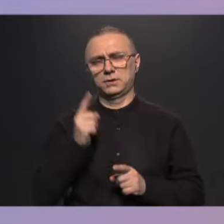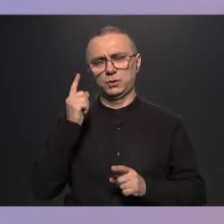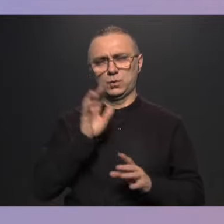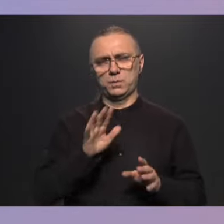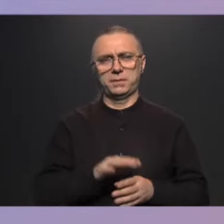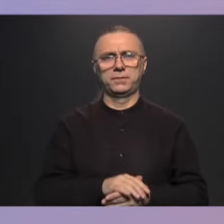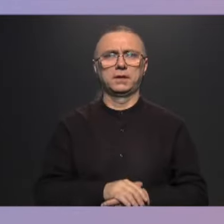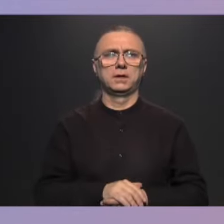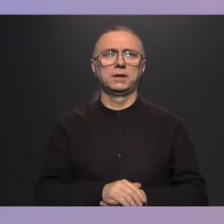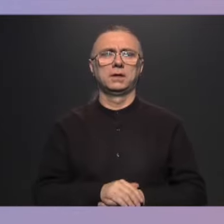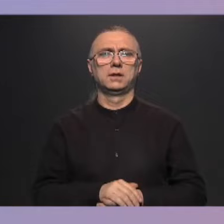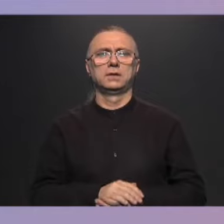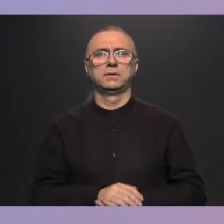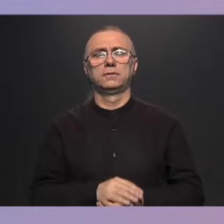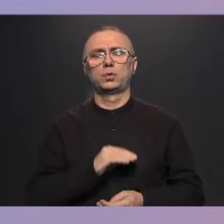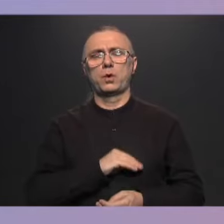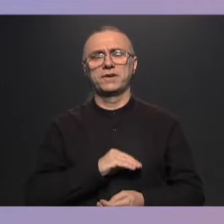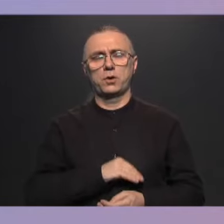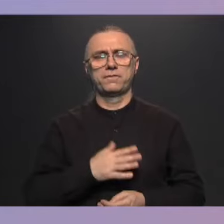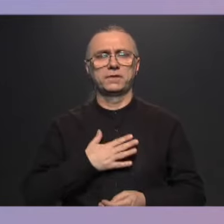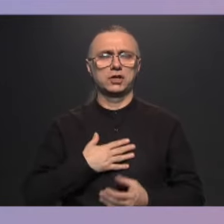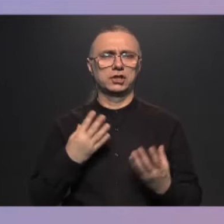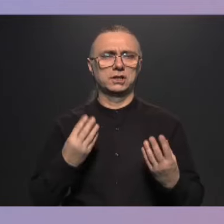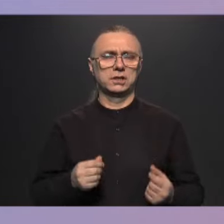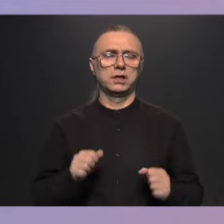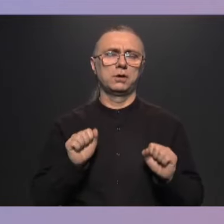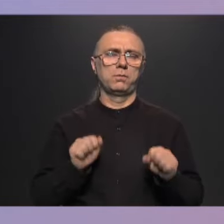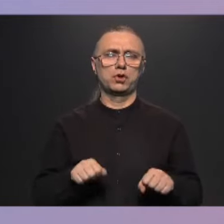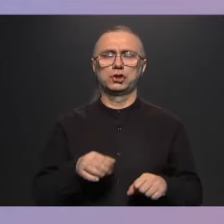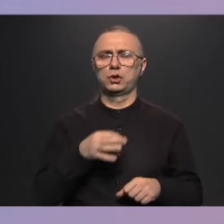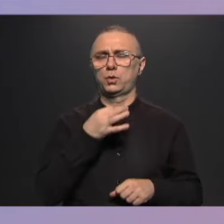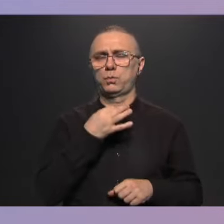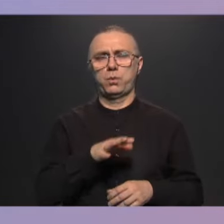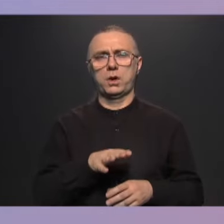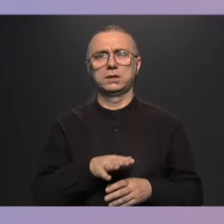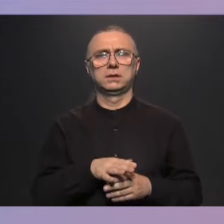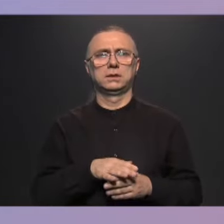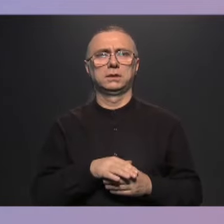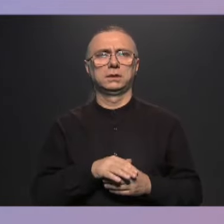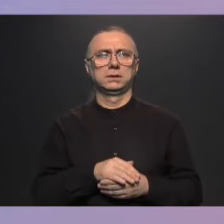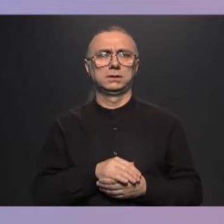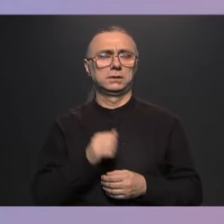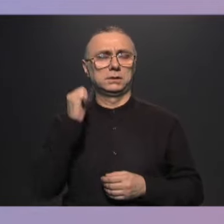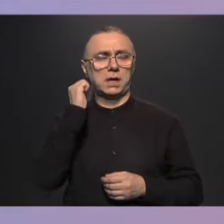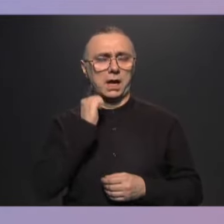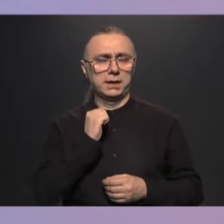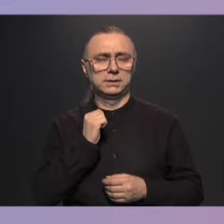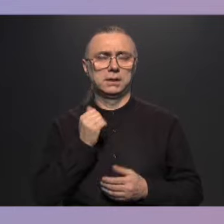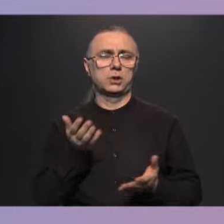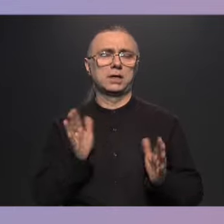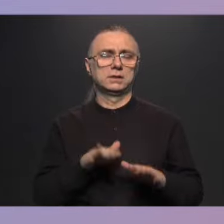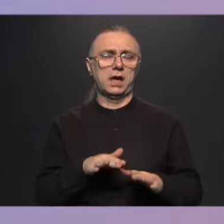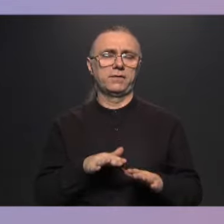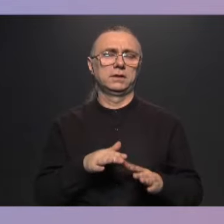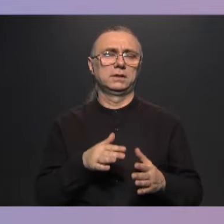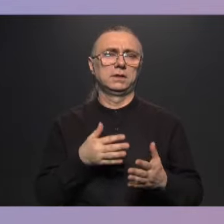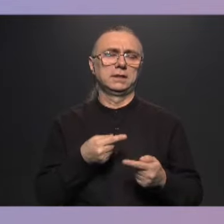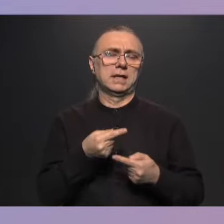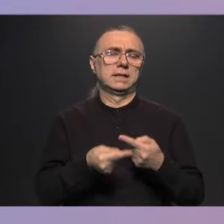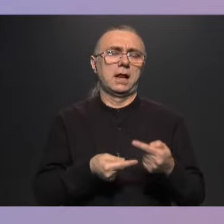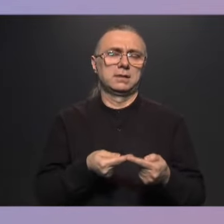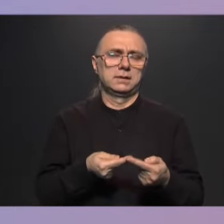Духовников в наши дни может быть любой старец, который оставил свое наследие, и священник, который тебе близок по